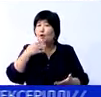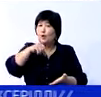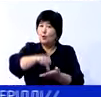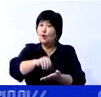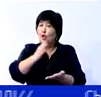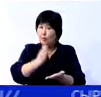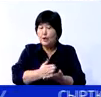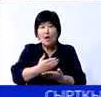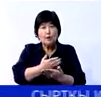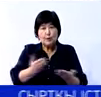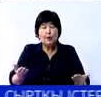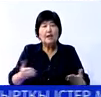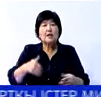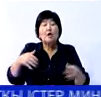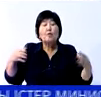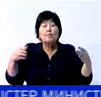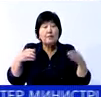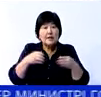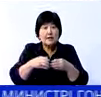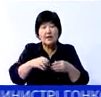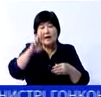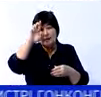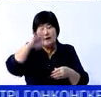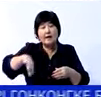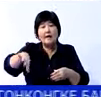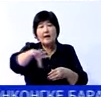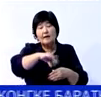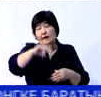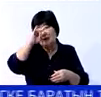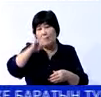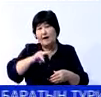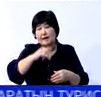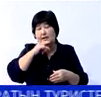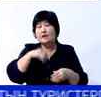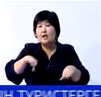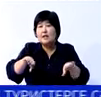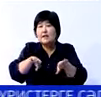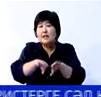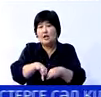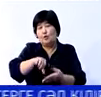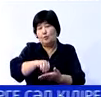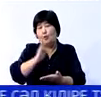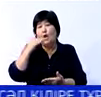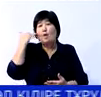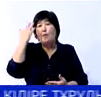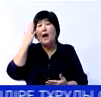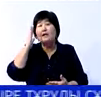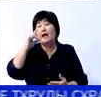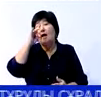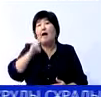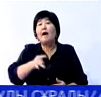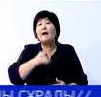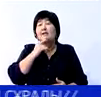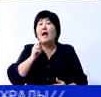да, солардың басын біріктіріп, елдің елменен Қазақстан қазақпенен тең болудың мақсатында